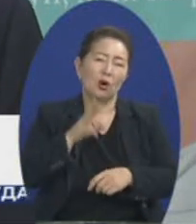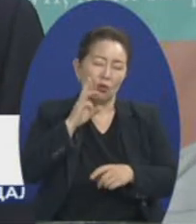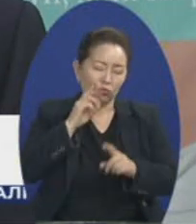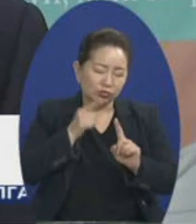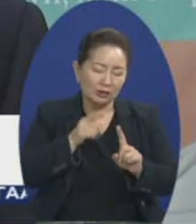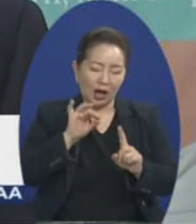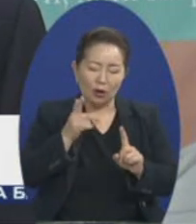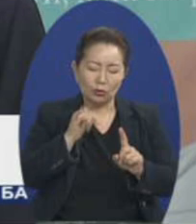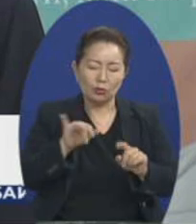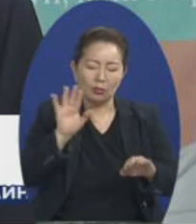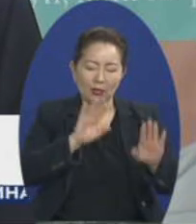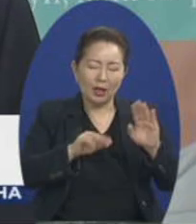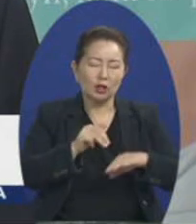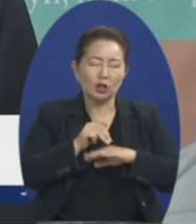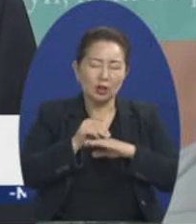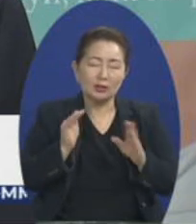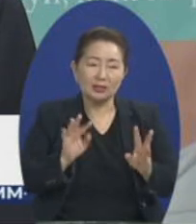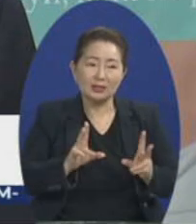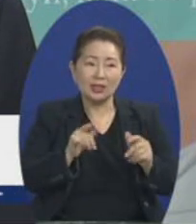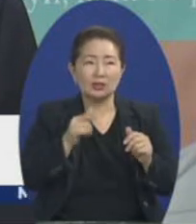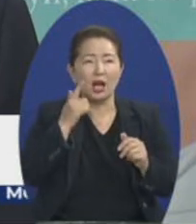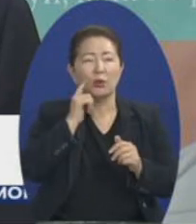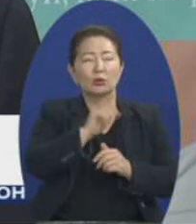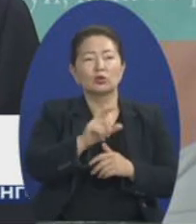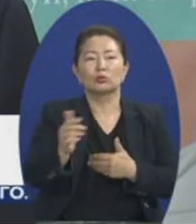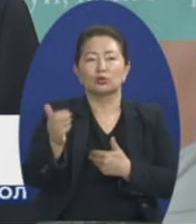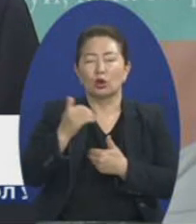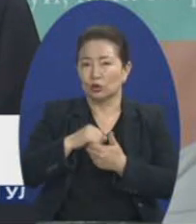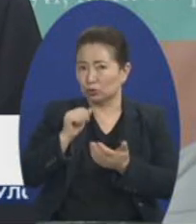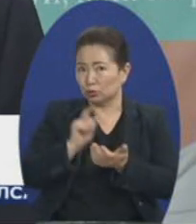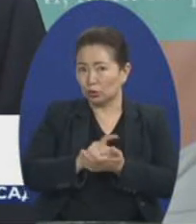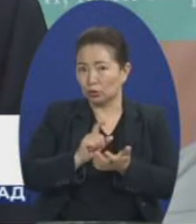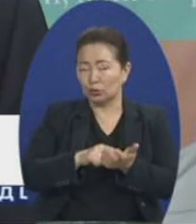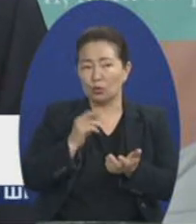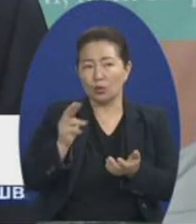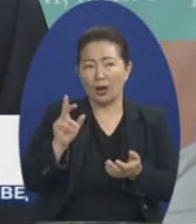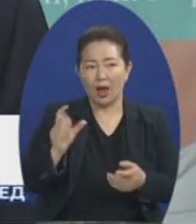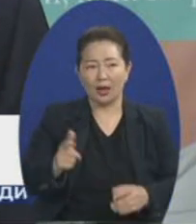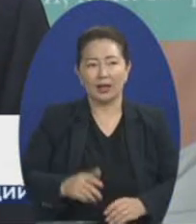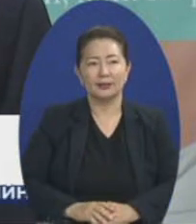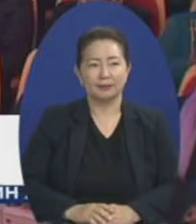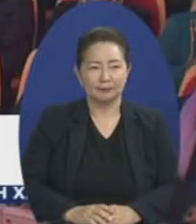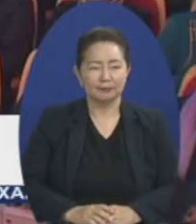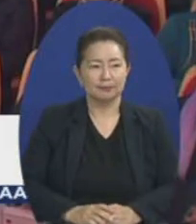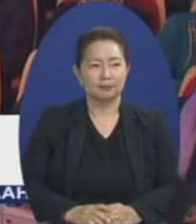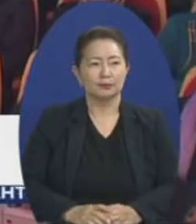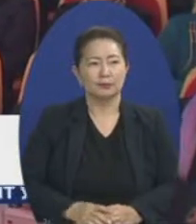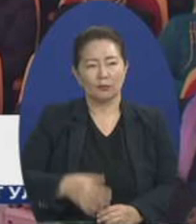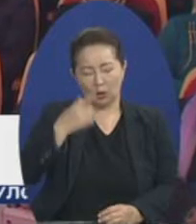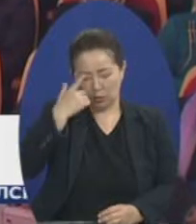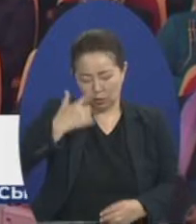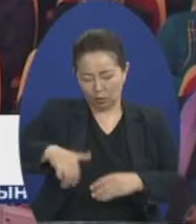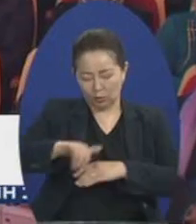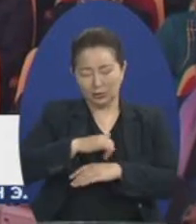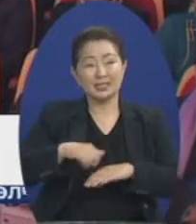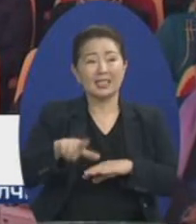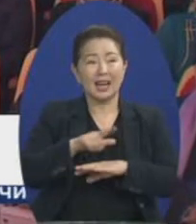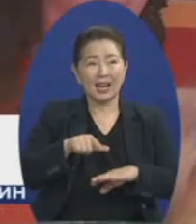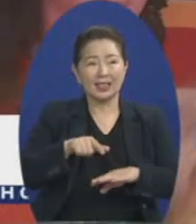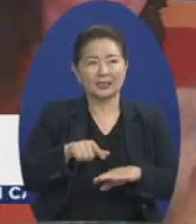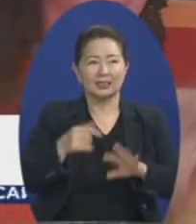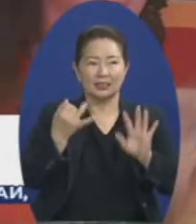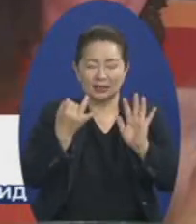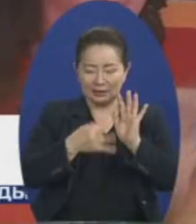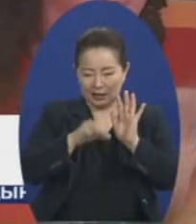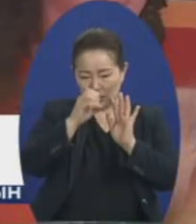аюулгүй байдлын тогтолцоог сайжруулахад эмэгтэйчүүдийн оролцоо маш чухал үүрэгтэй. Монгол улсын одоо газар нутгийн алга